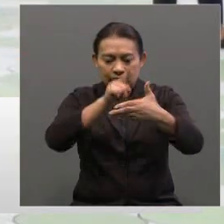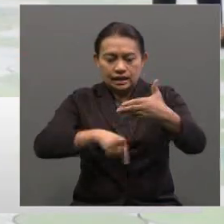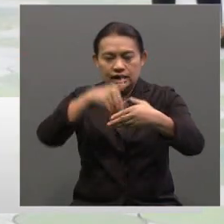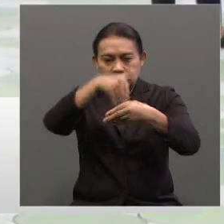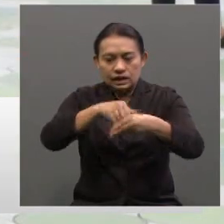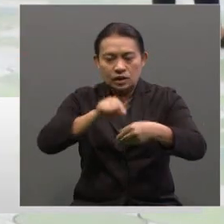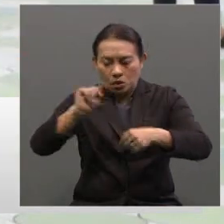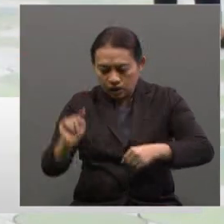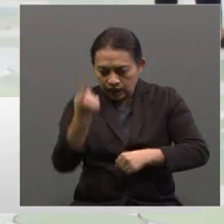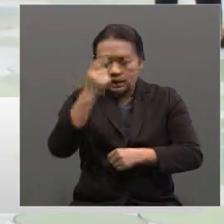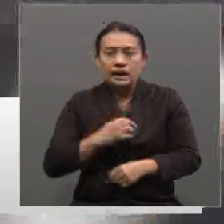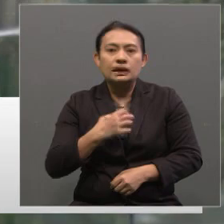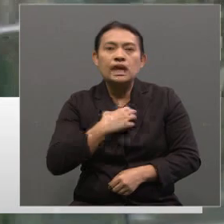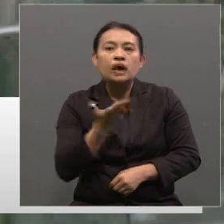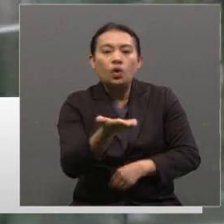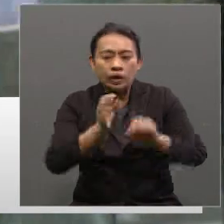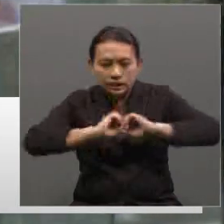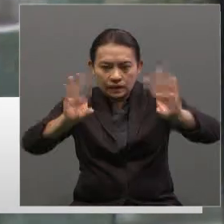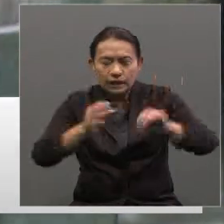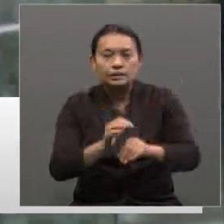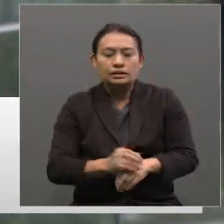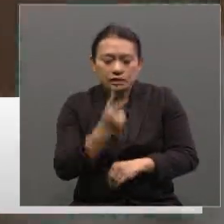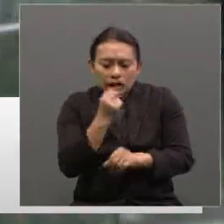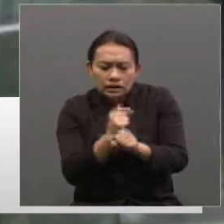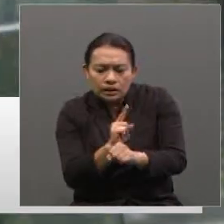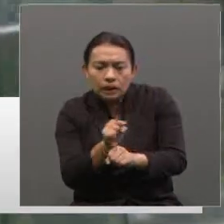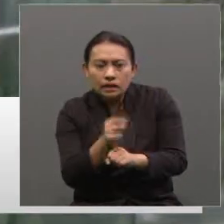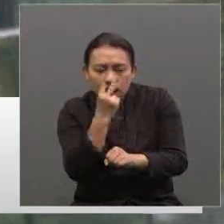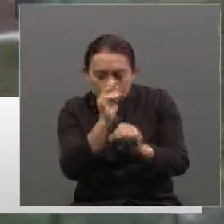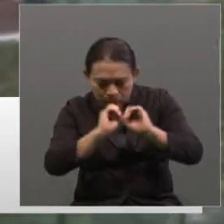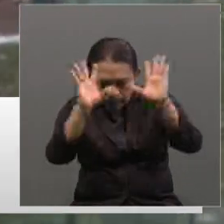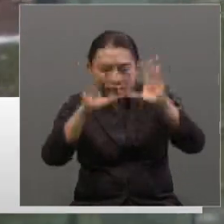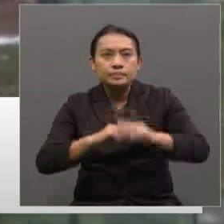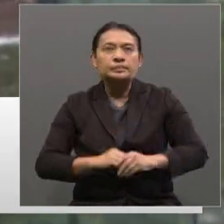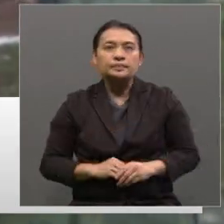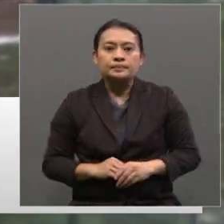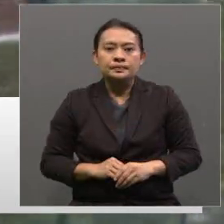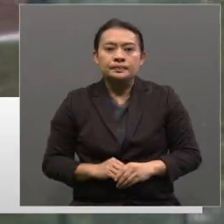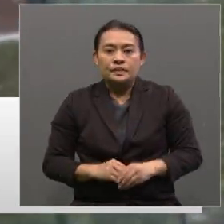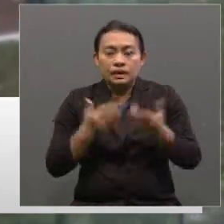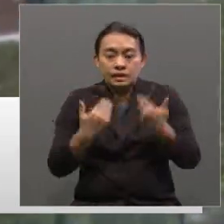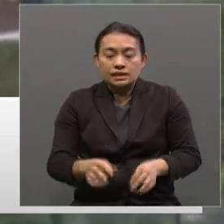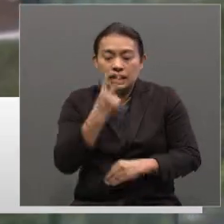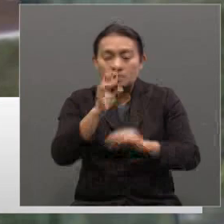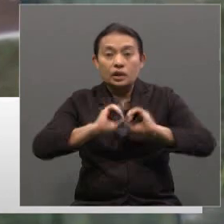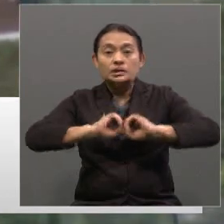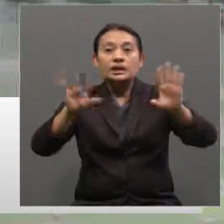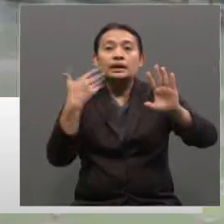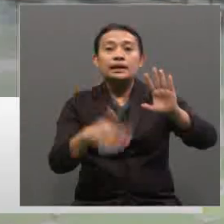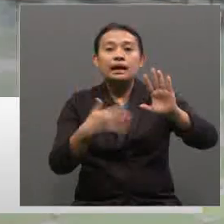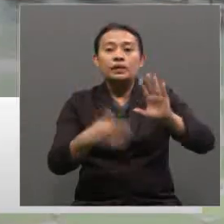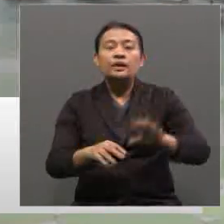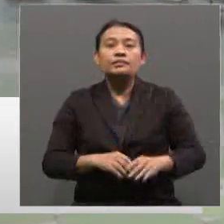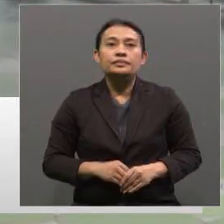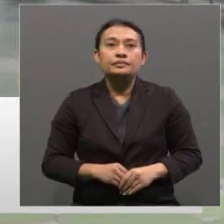จนนะครับจะเอายังไงเอาให้ชัดๆนะครับจากนั้นเนี่ยนะครับพอความชัดเจนประเด็นที่2ปุ๊บเนี่ยเขาก็จะ